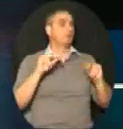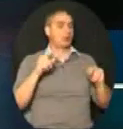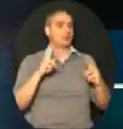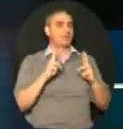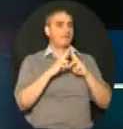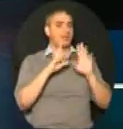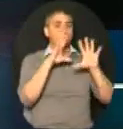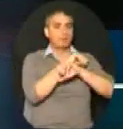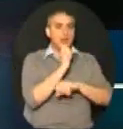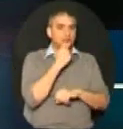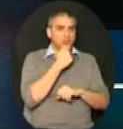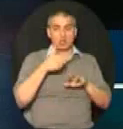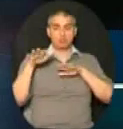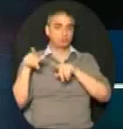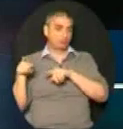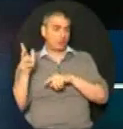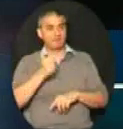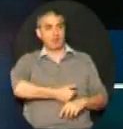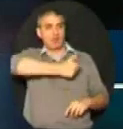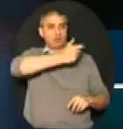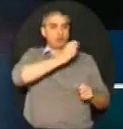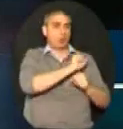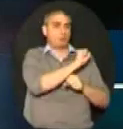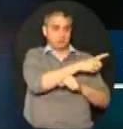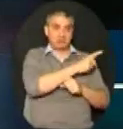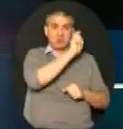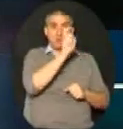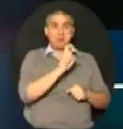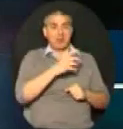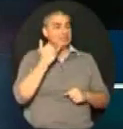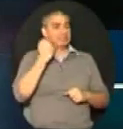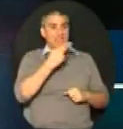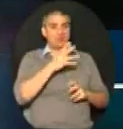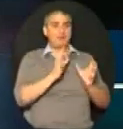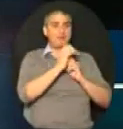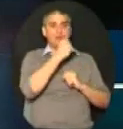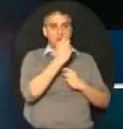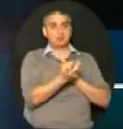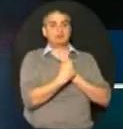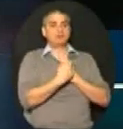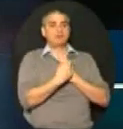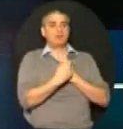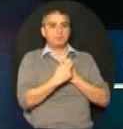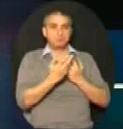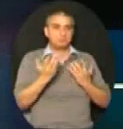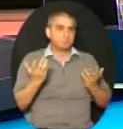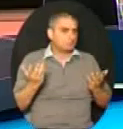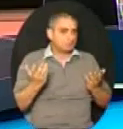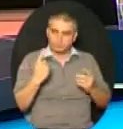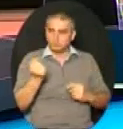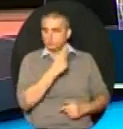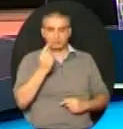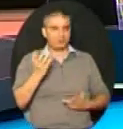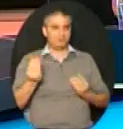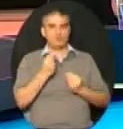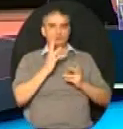איזה מפגש לילי סודי בין ראש הממשלה לראש האופוזיציה, אולי הרצוג והמחנה הציוני הצטרפו, אבל כל שבוע